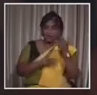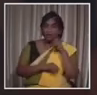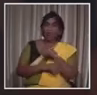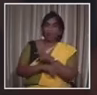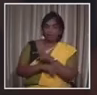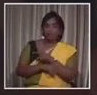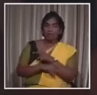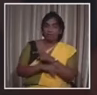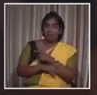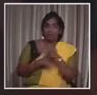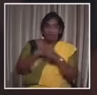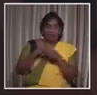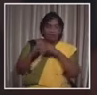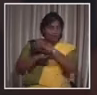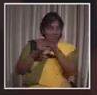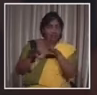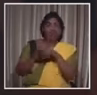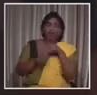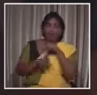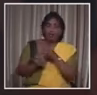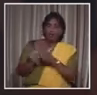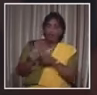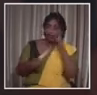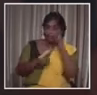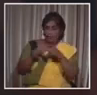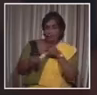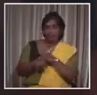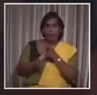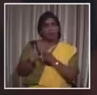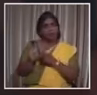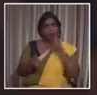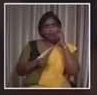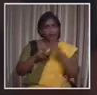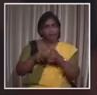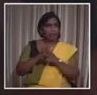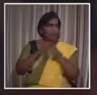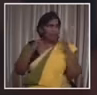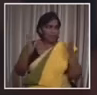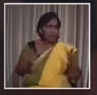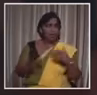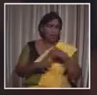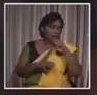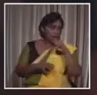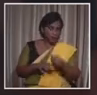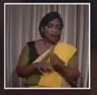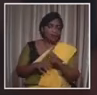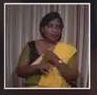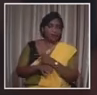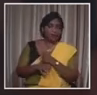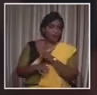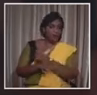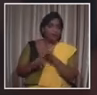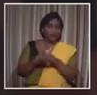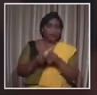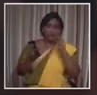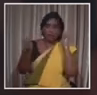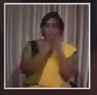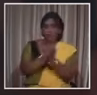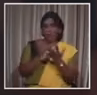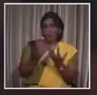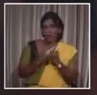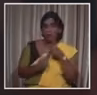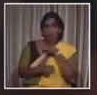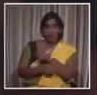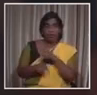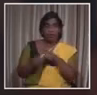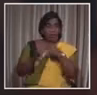ඔබතුමාලගේ ඔය හදාගත්තු තැන ඒ තරුණ පිරිස ගැන. ඒ තරුණ පිරිස බහුතරයක් අවංක වෙන්නේ කරු කතානායකතුමනි. එයාට යම්කිසි වෙනසක් අවශ්‍යයි. හැබැයි